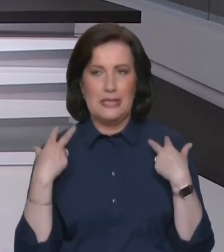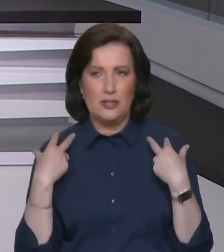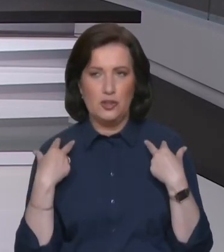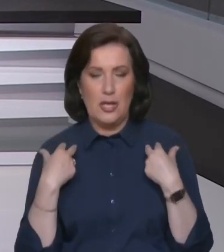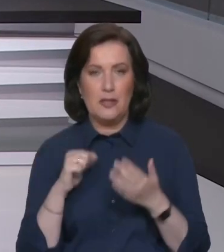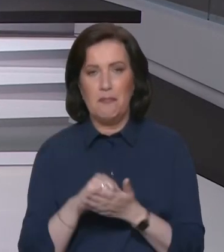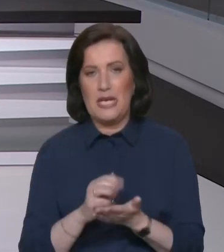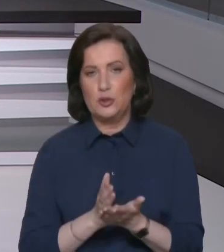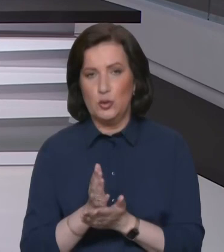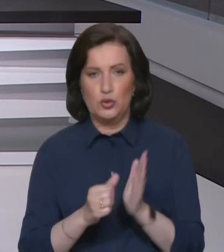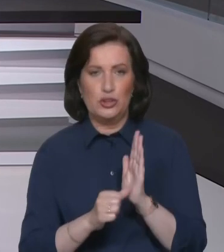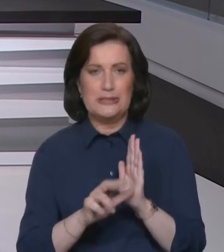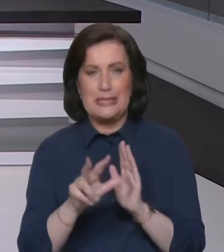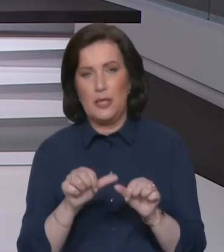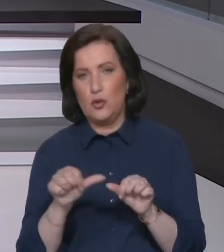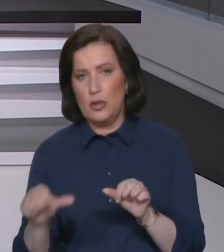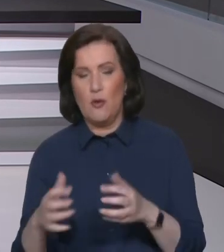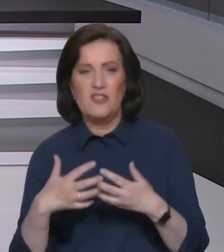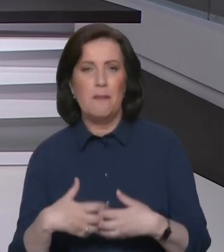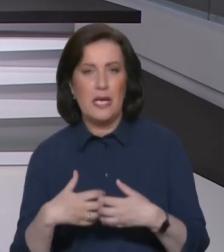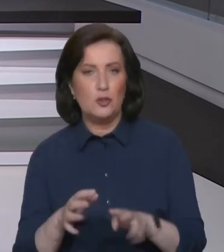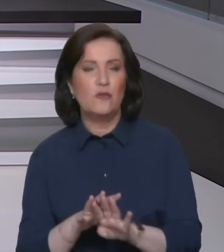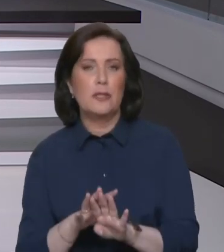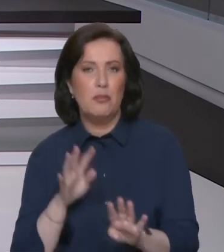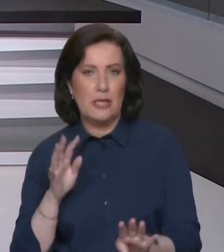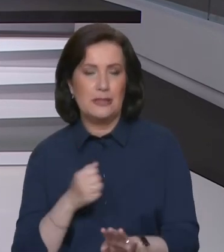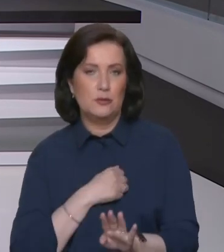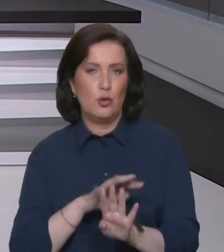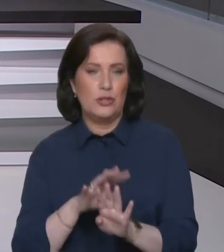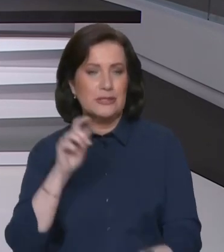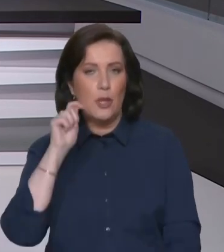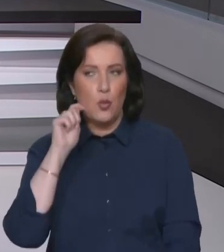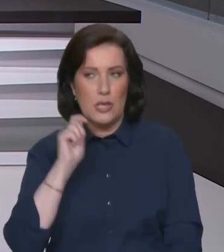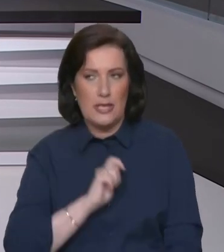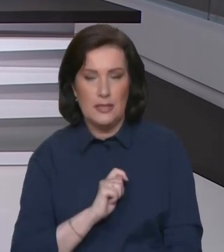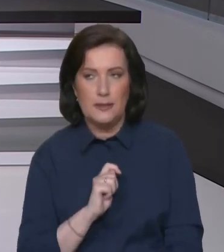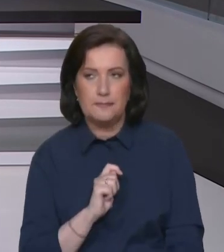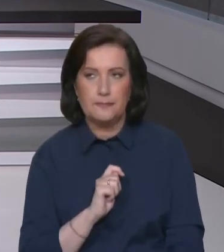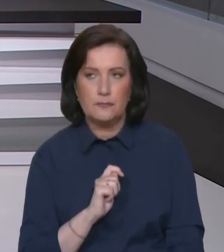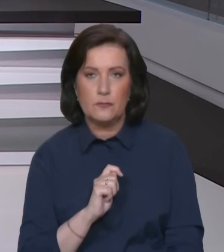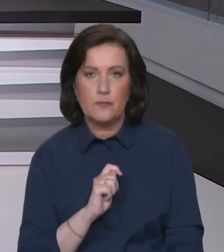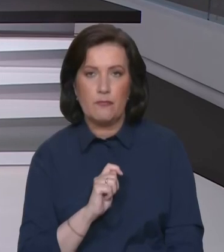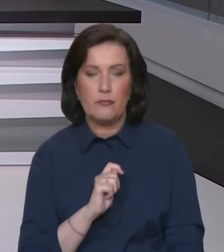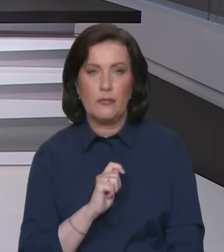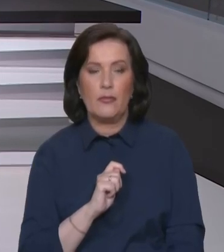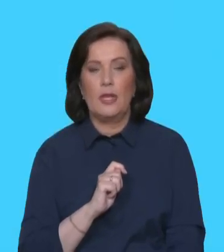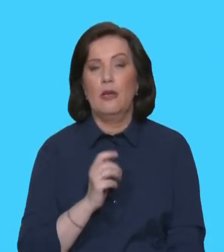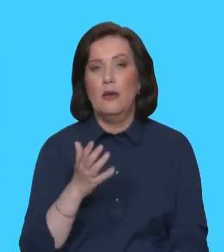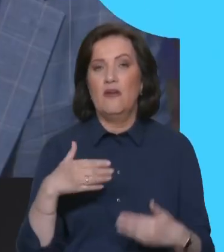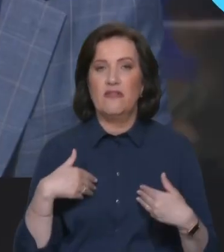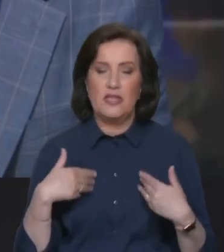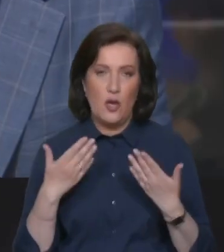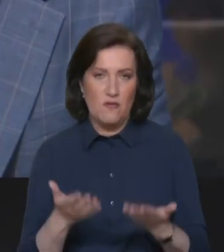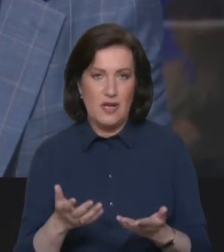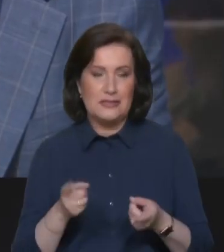начальник прес-служби 63-ї окремої механізованої бригади Збройних сил України. Пане Олеже, вітаю